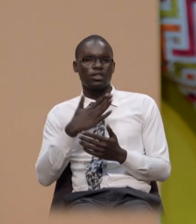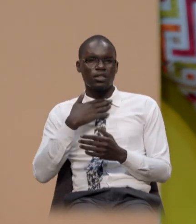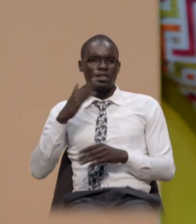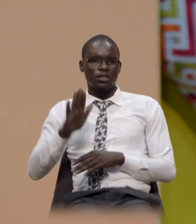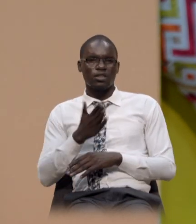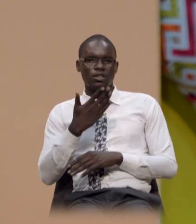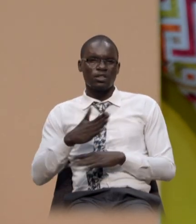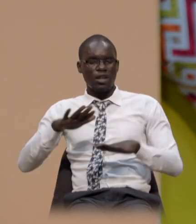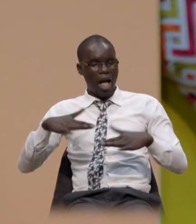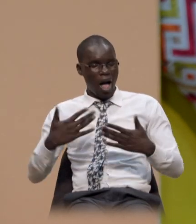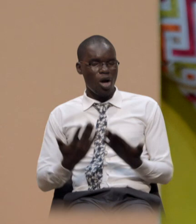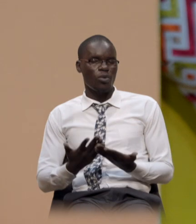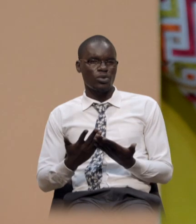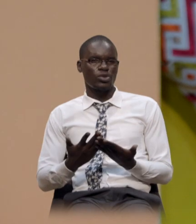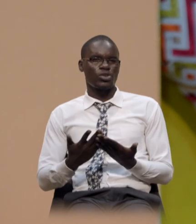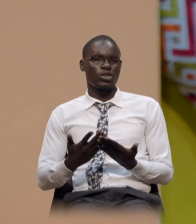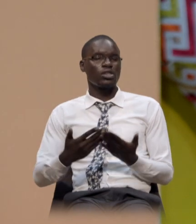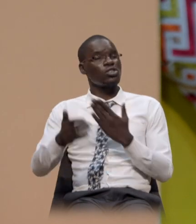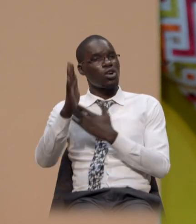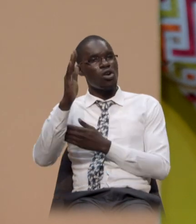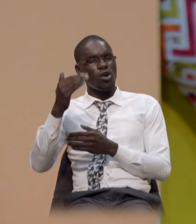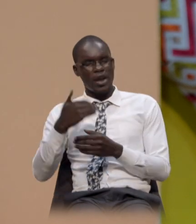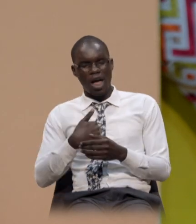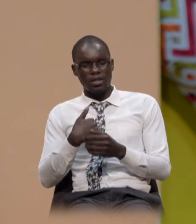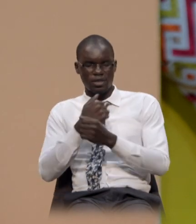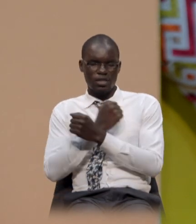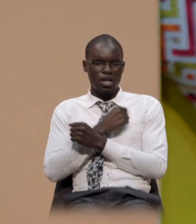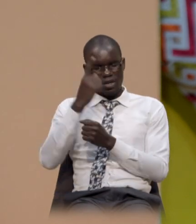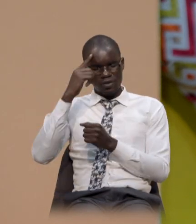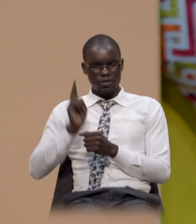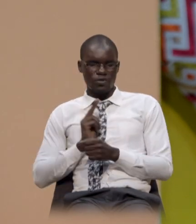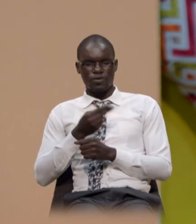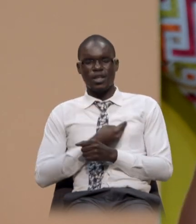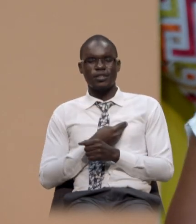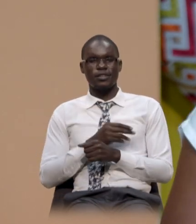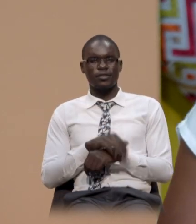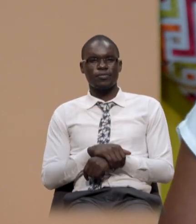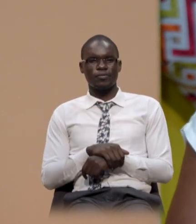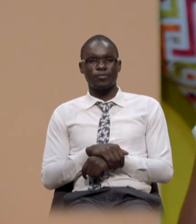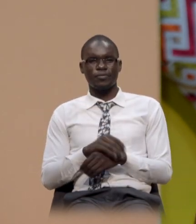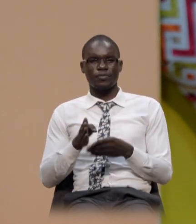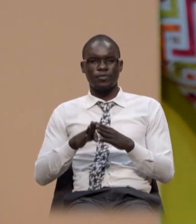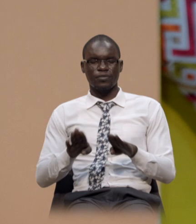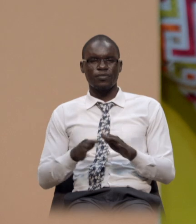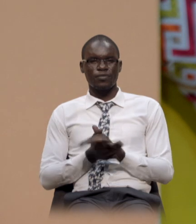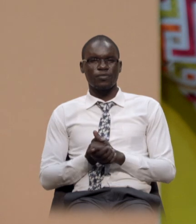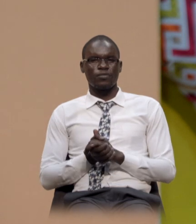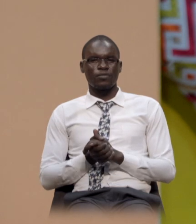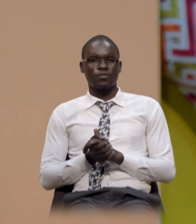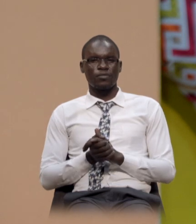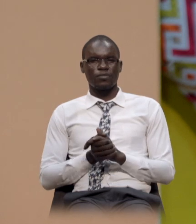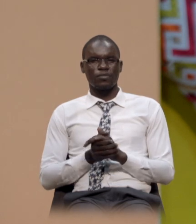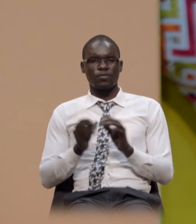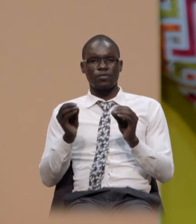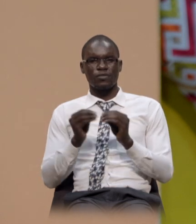kuimba jinsi ambavyo Mungu anatupenda sisi kama watoto wake. Fungueni nyimbo zenu za Kristo